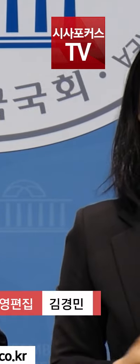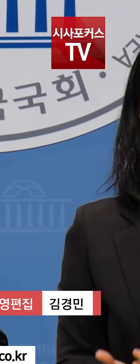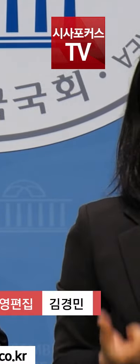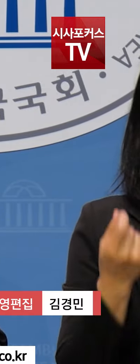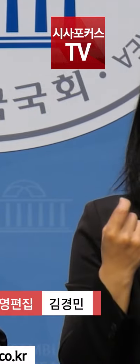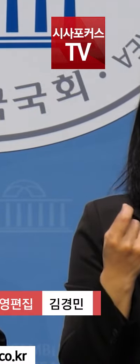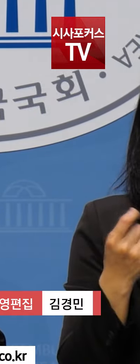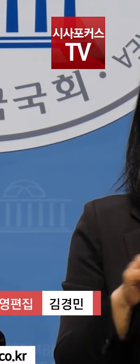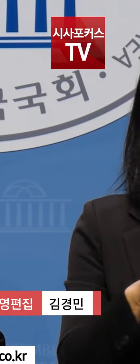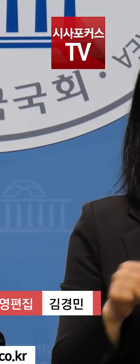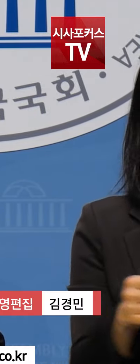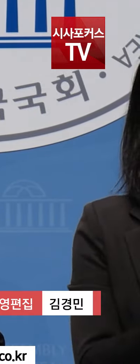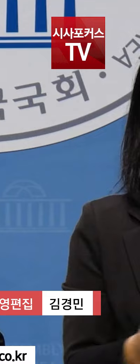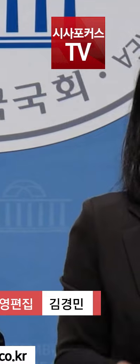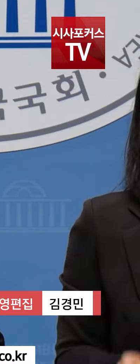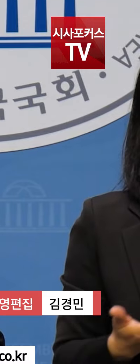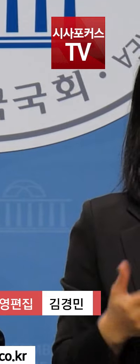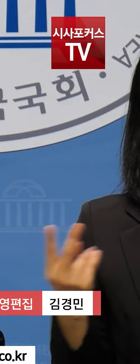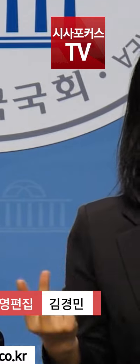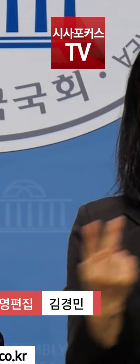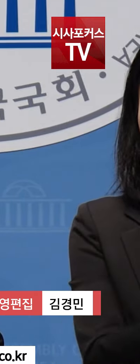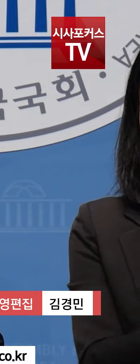하루빨리 방통위원 추천을 해서